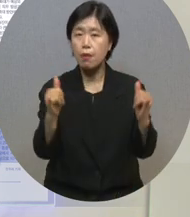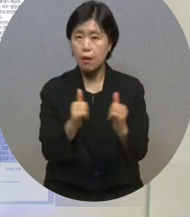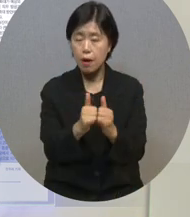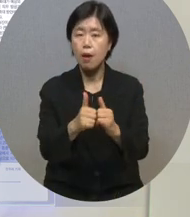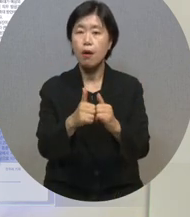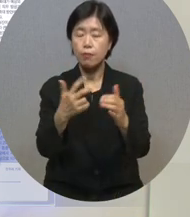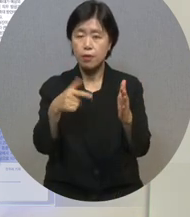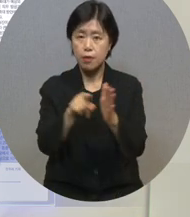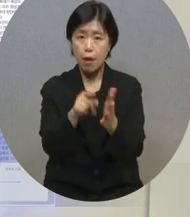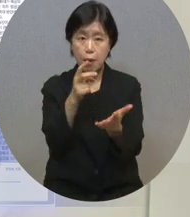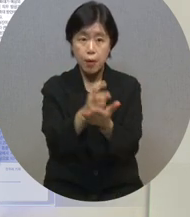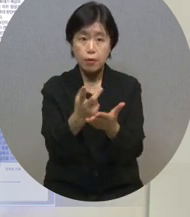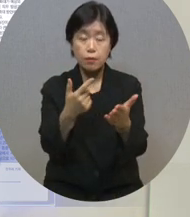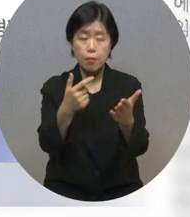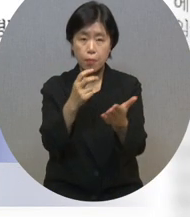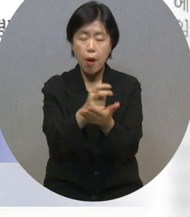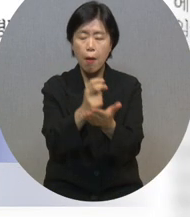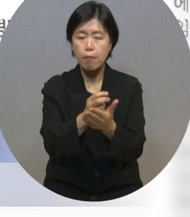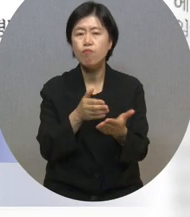장애평등정책법안을 대표 발의했습니다.